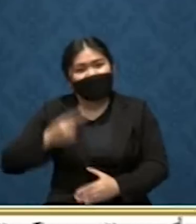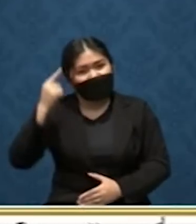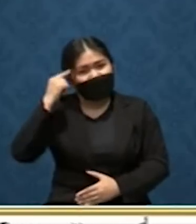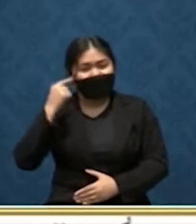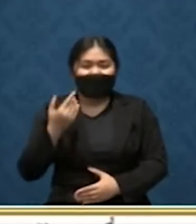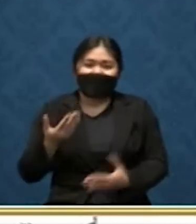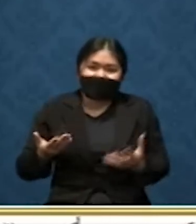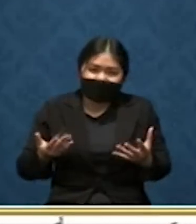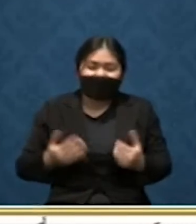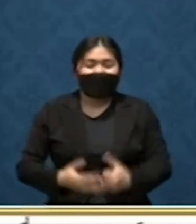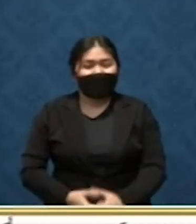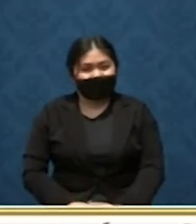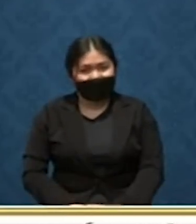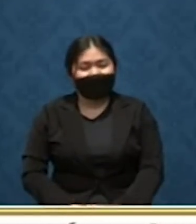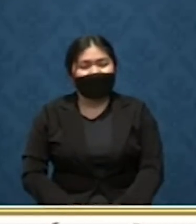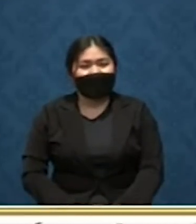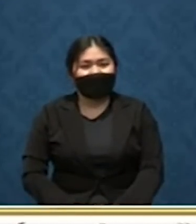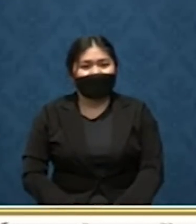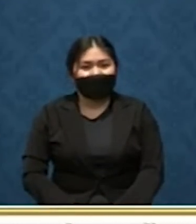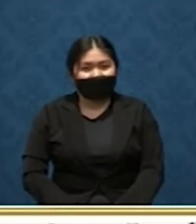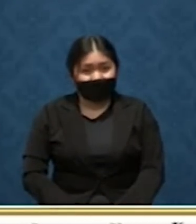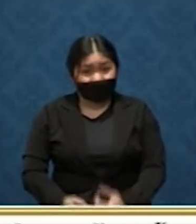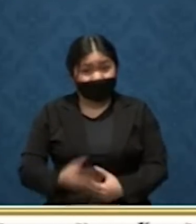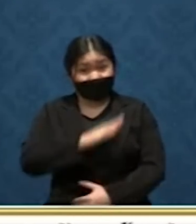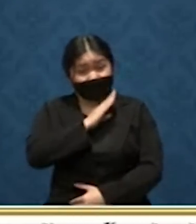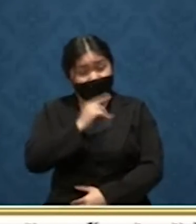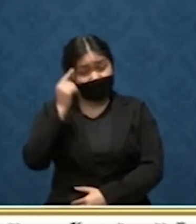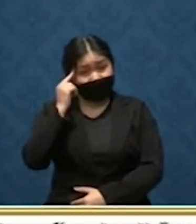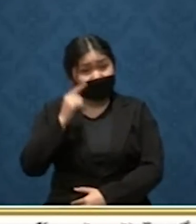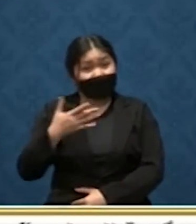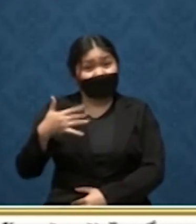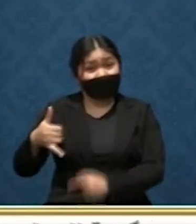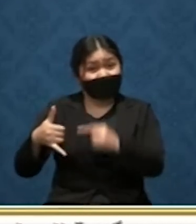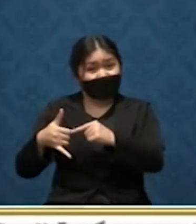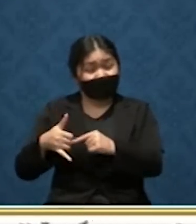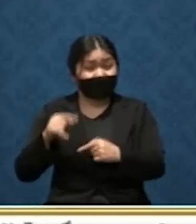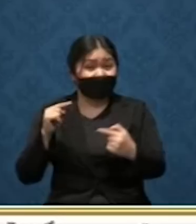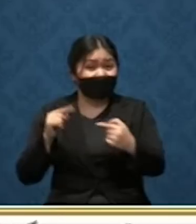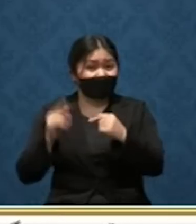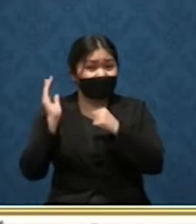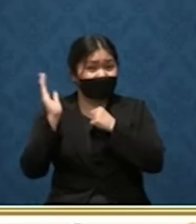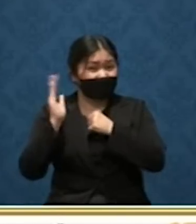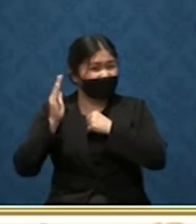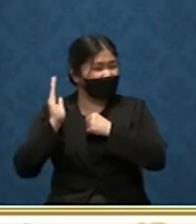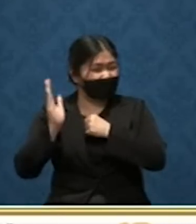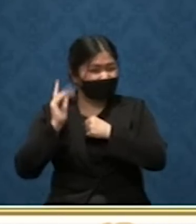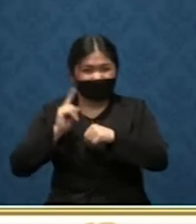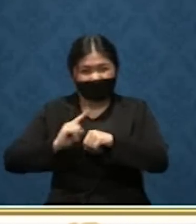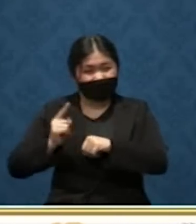ท่านประทานครัแล้วอย่าคิดว่า อยู่สินฉี กแ่พวกโฆษณาเกินจิเทานั้น